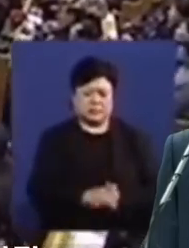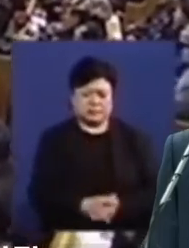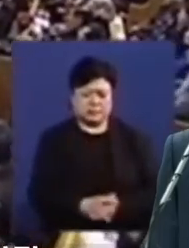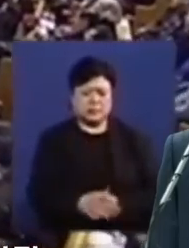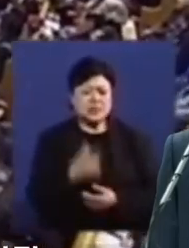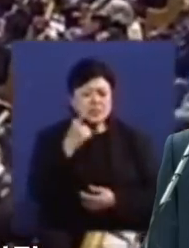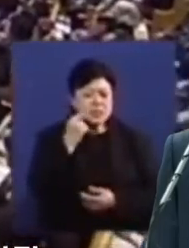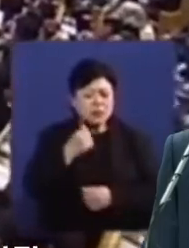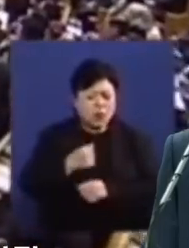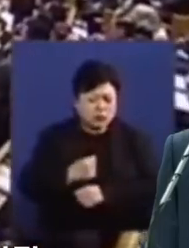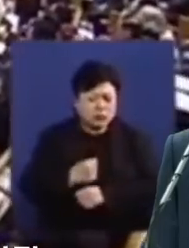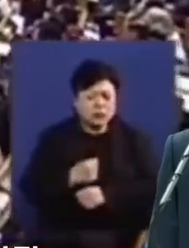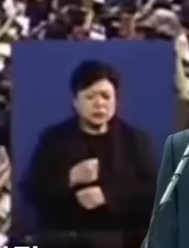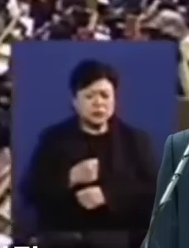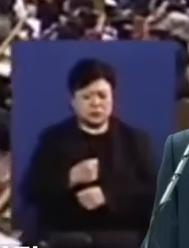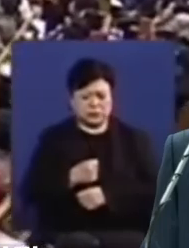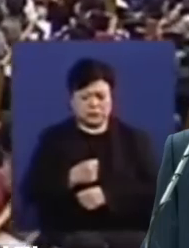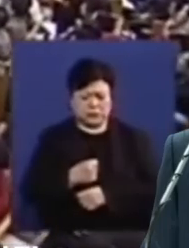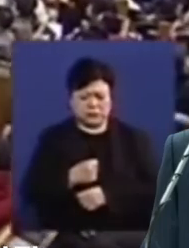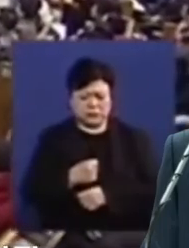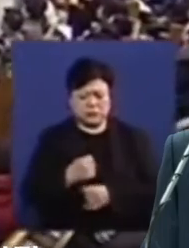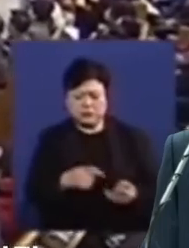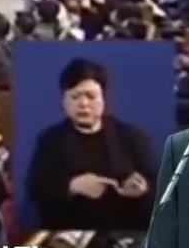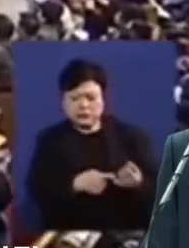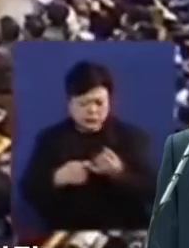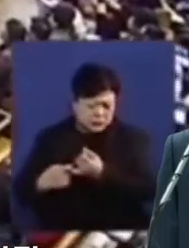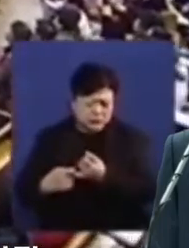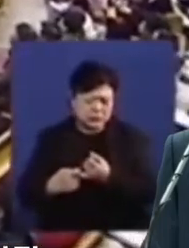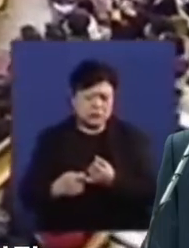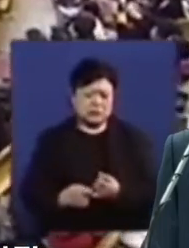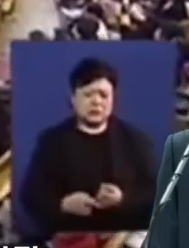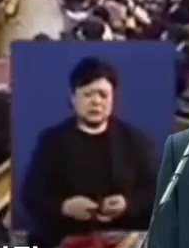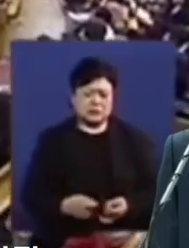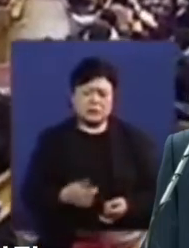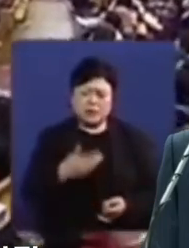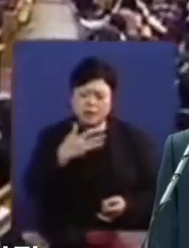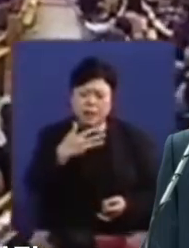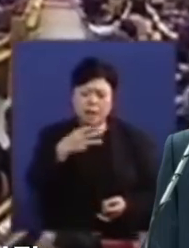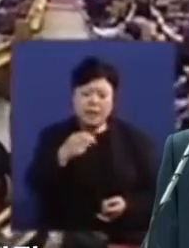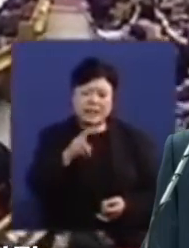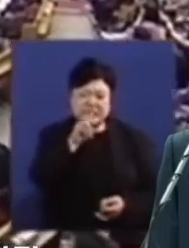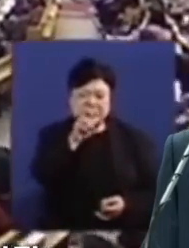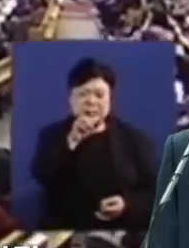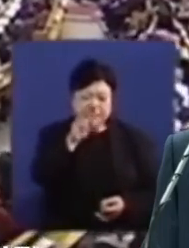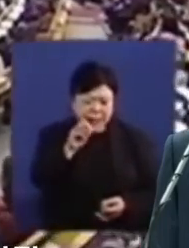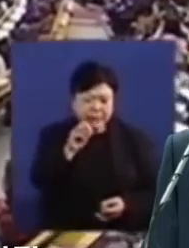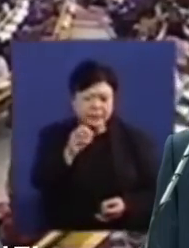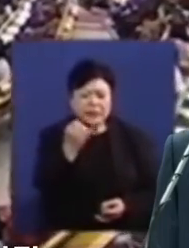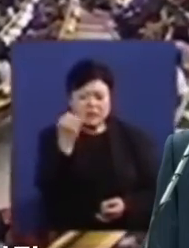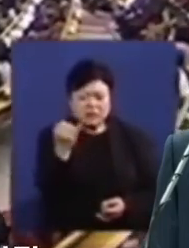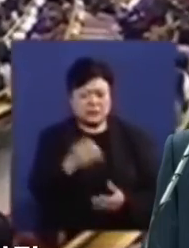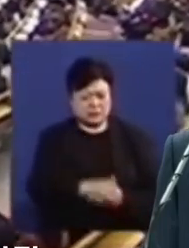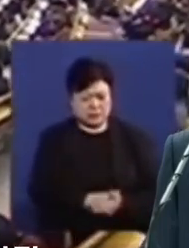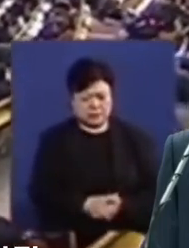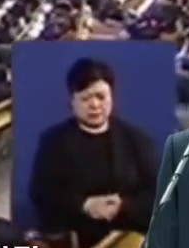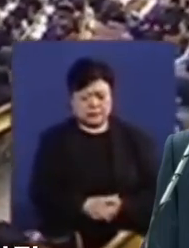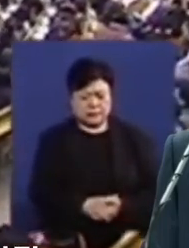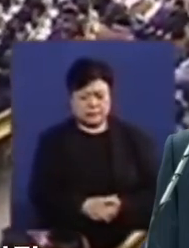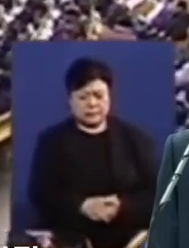일본 군인들이 성노예가 된 것입니다. 그 숫자는 48만에서 약 20만 명 가까이 되는 것입니다.